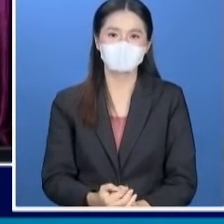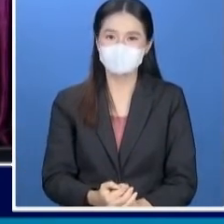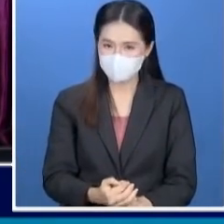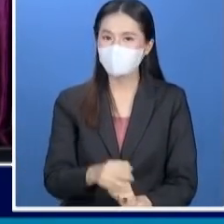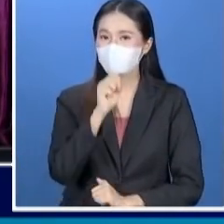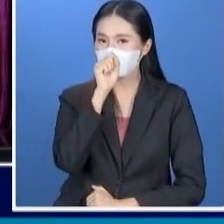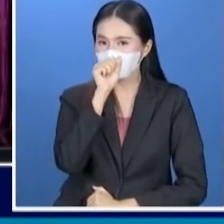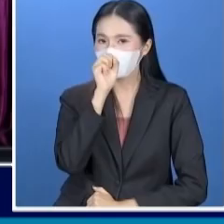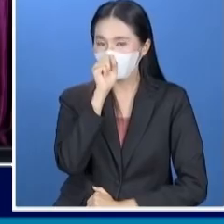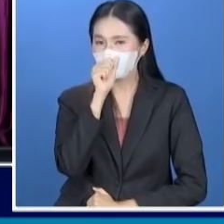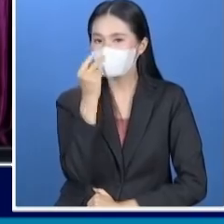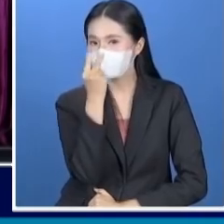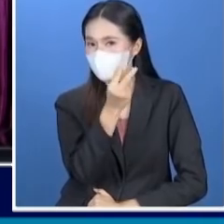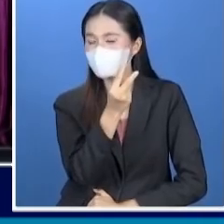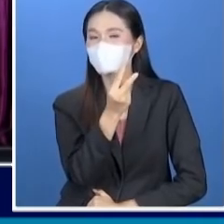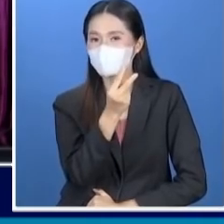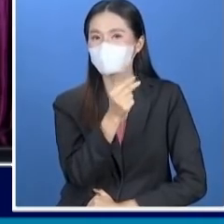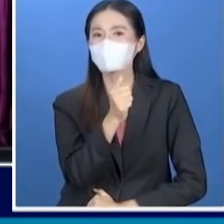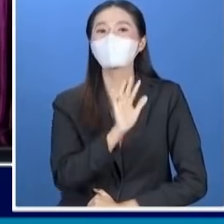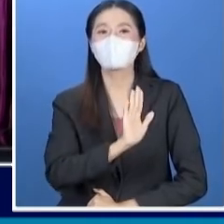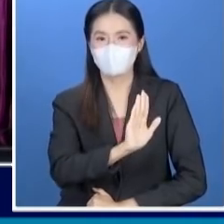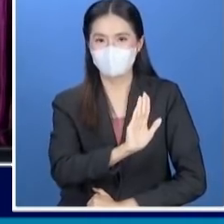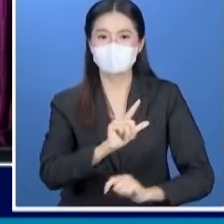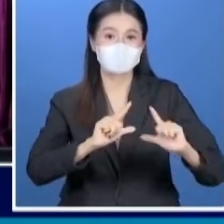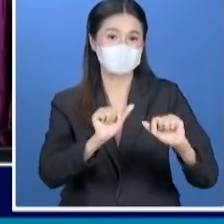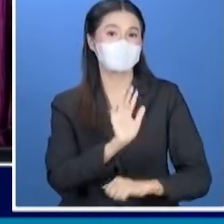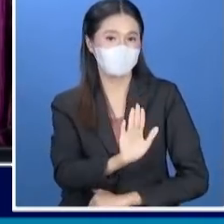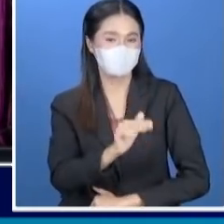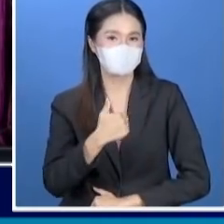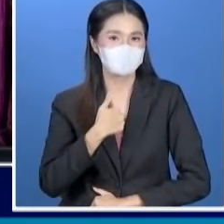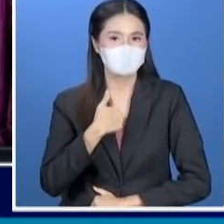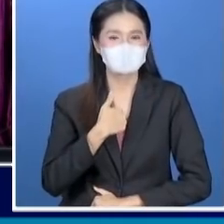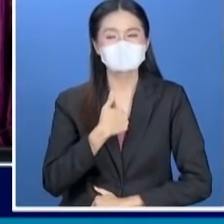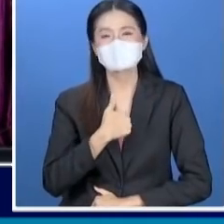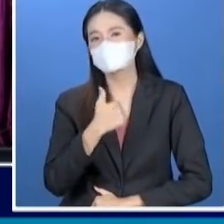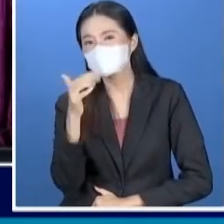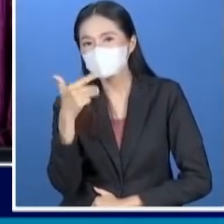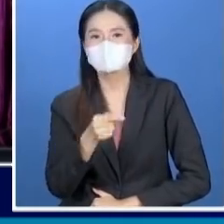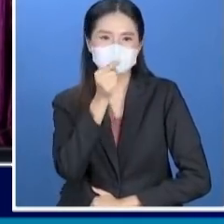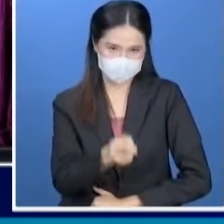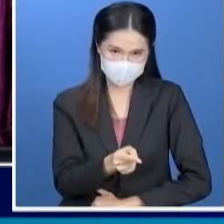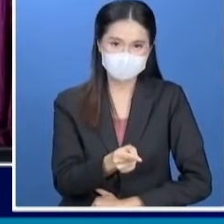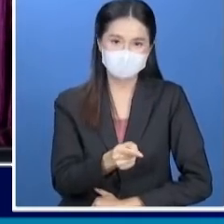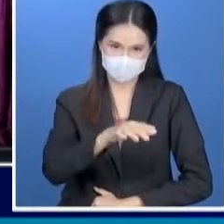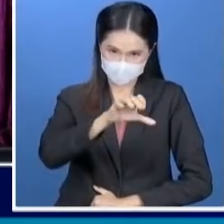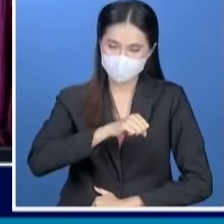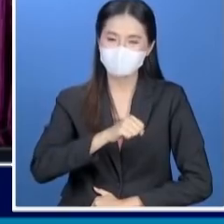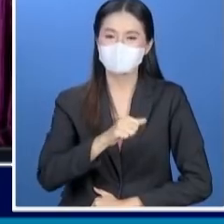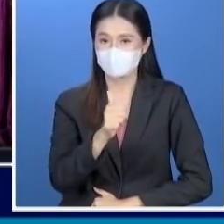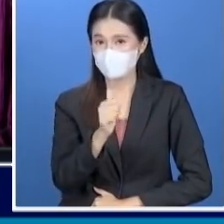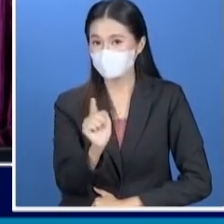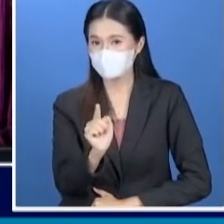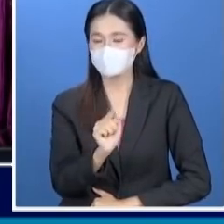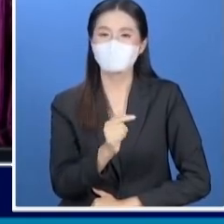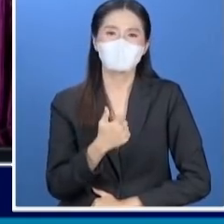จำลองนะครับเป็นสถานการณ์ของคดีนะครับโดยที่ไม่มีเหตุผลเป็นอย่างอื่นนอกจากข้อเท็จจริงที่เราได้มาทั้งหมดนะครับเพราะว่